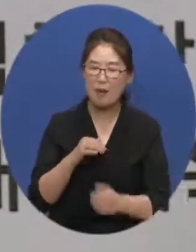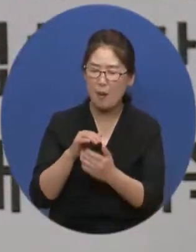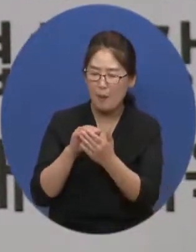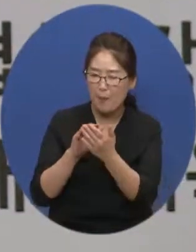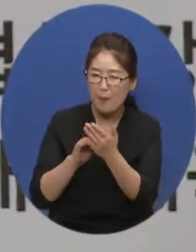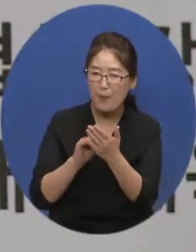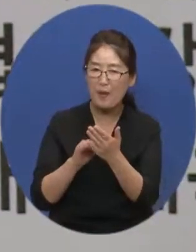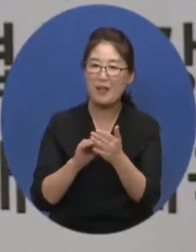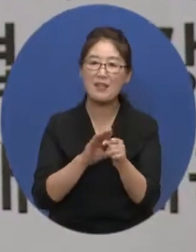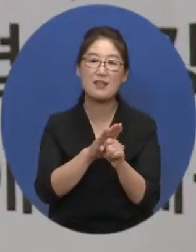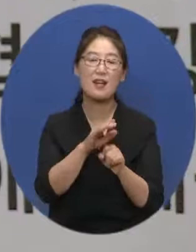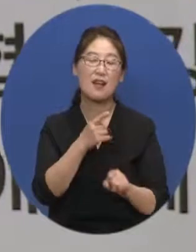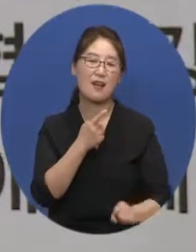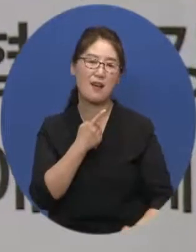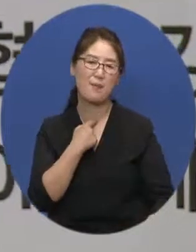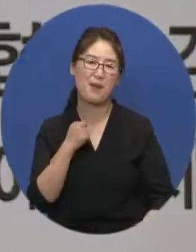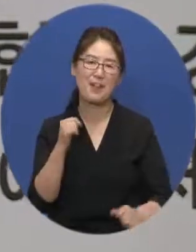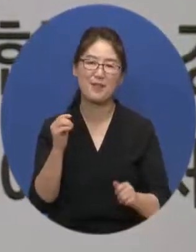사랑했던 님이여.